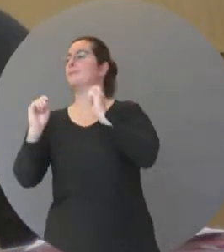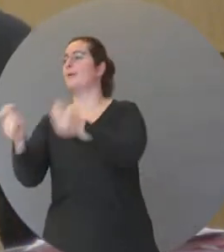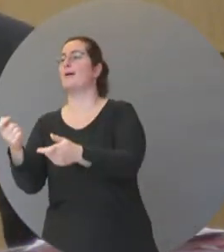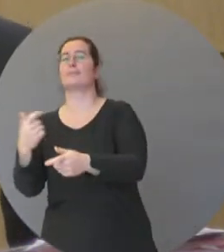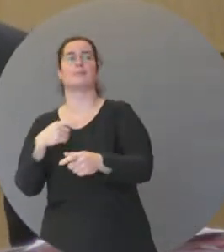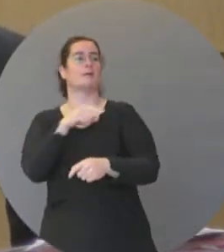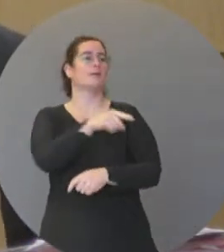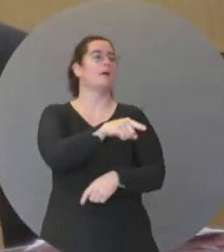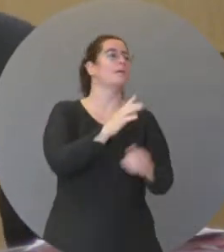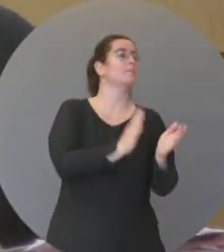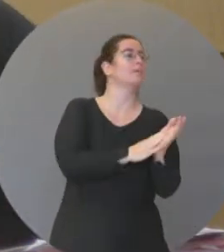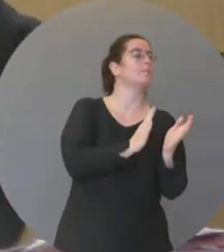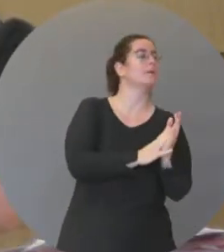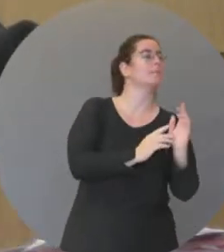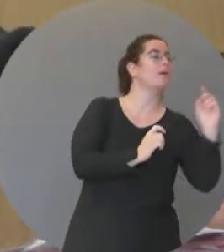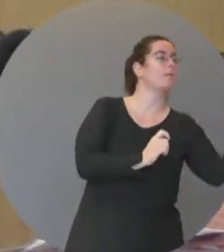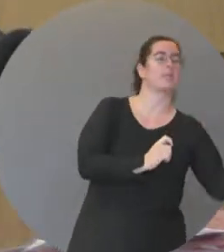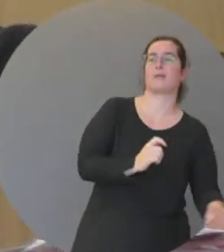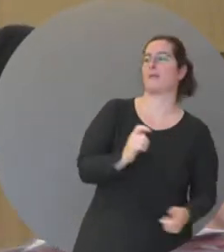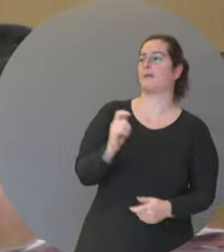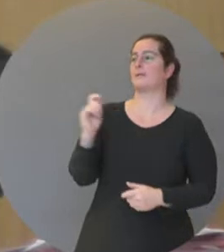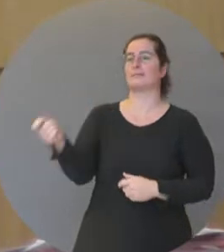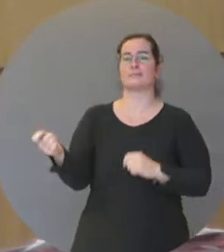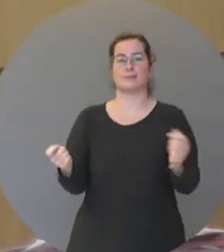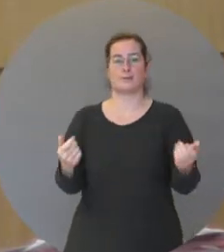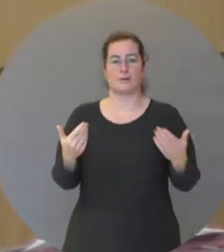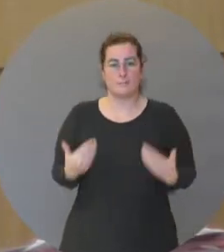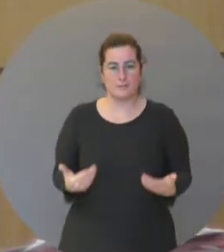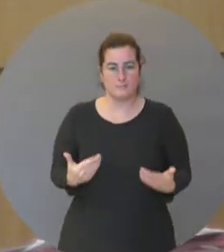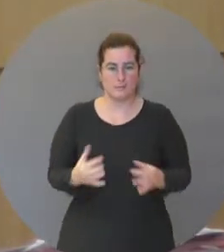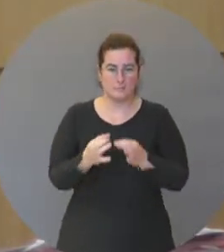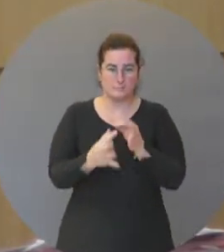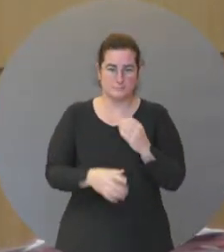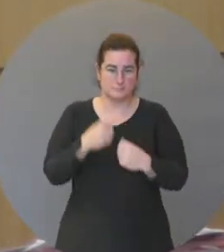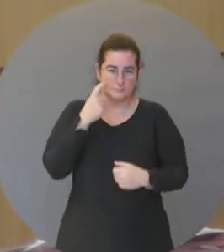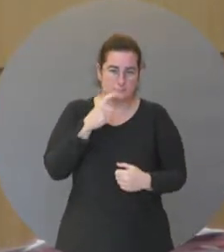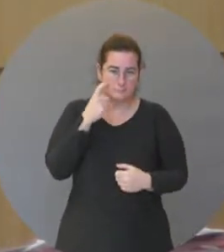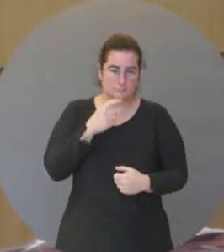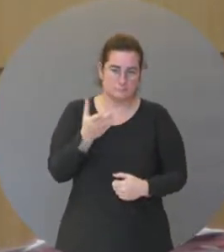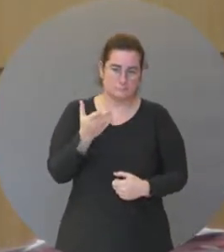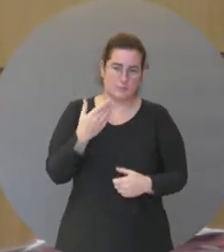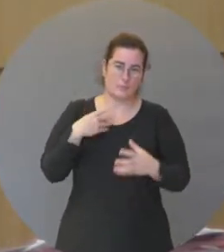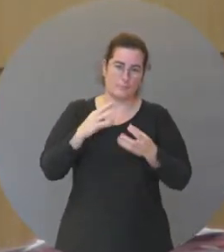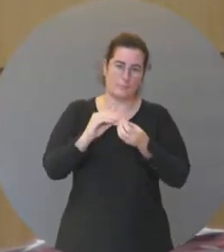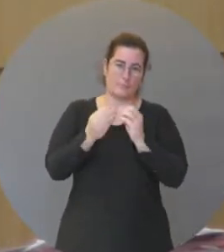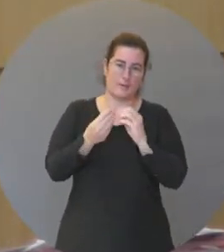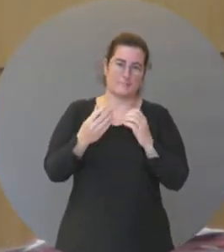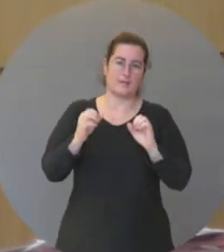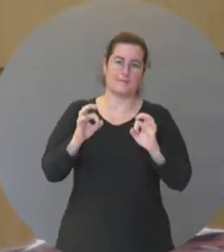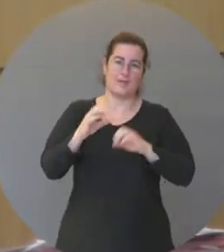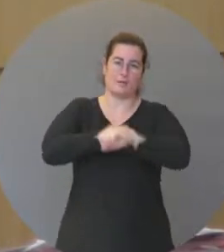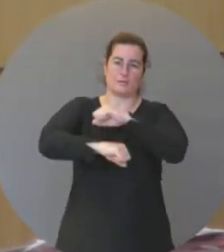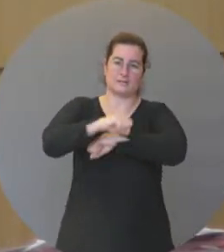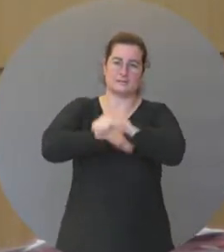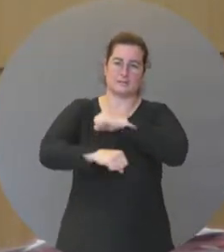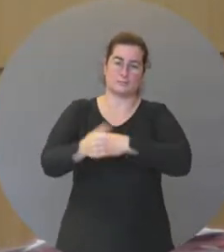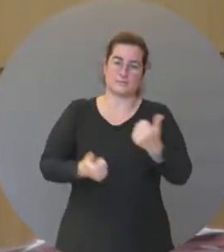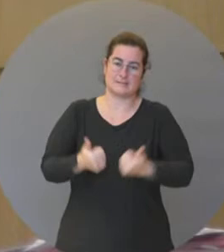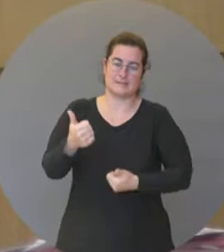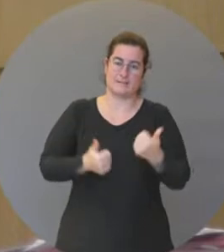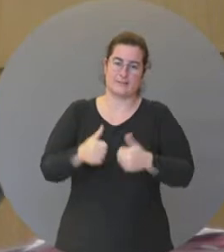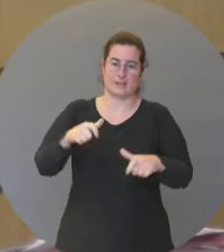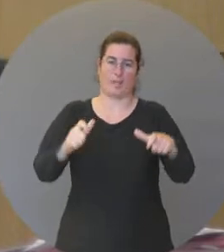personnel puis un autre jour une autre et encore aujourd'hui on l'a vu ça pose des problèmes majeurs dans le fonctionnement de nos services et donc